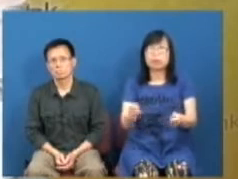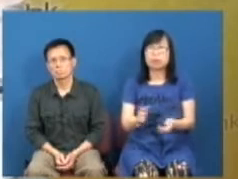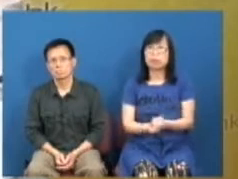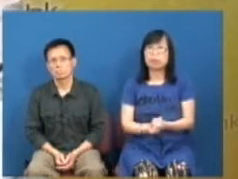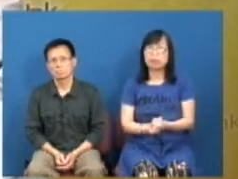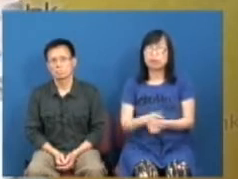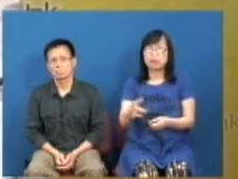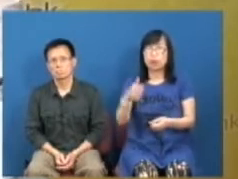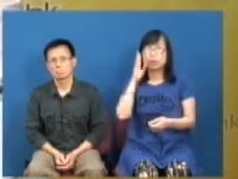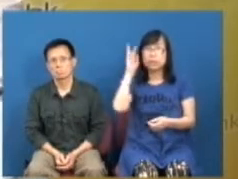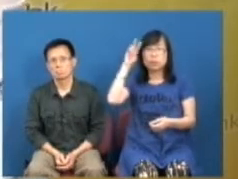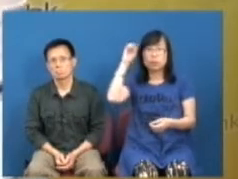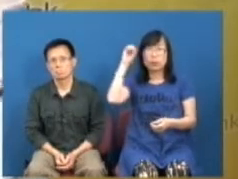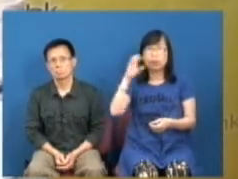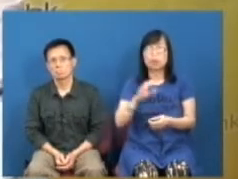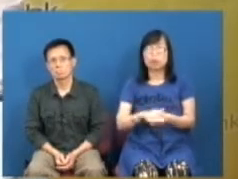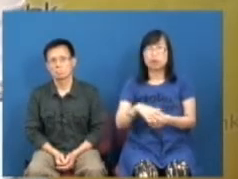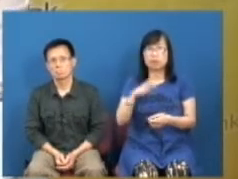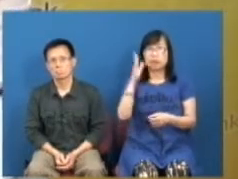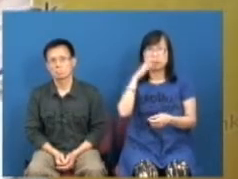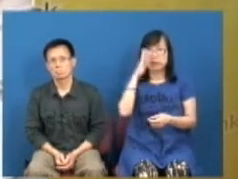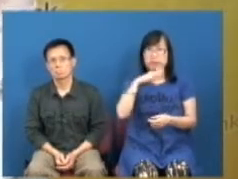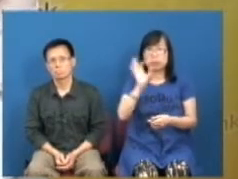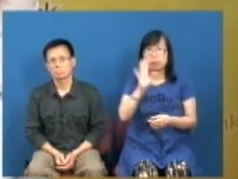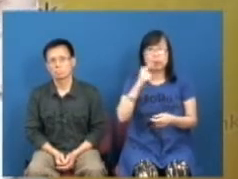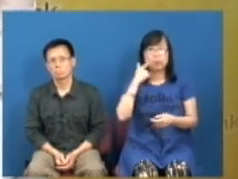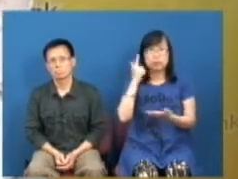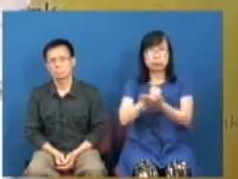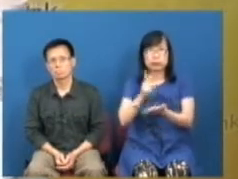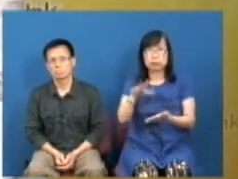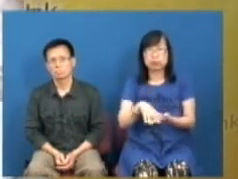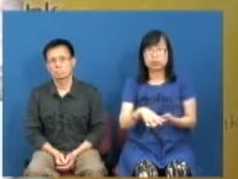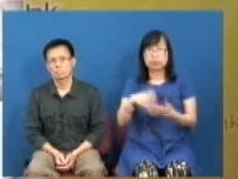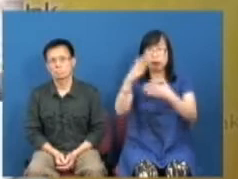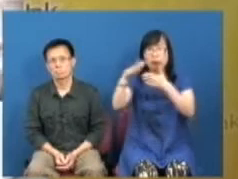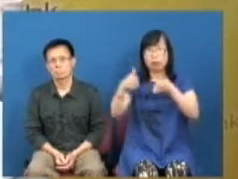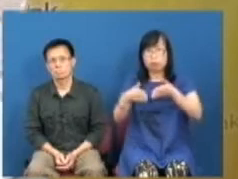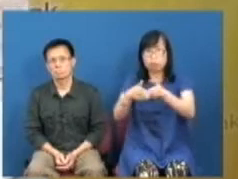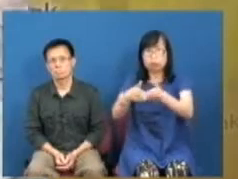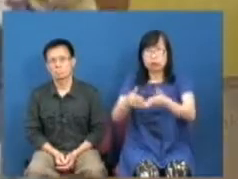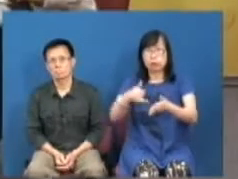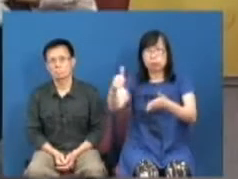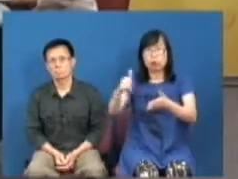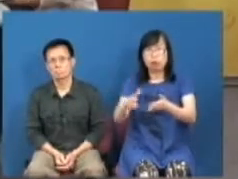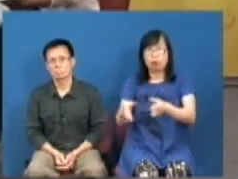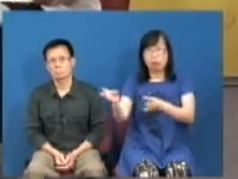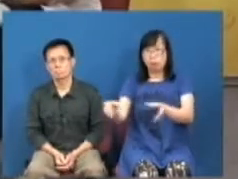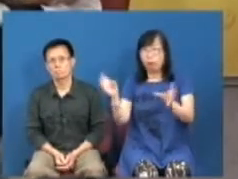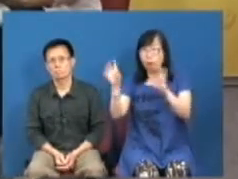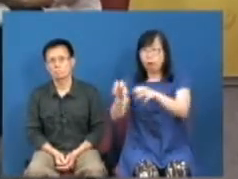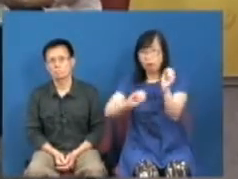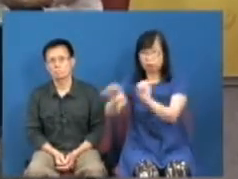對面嗰個污水處理廠咧，佢味道就冇咁嚴重。但如果你話去到昂船洲嗰啲，哇！你同堆填區冇分別